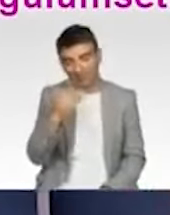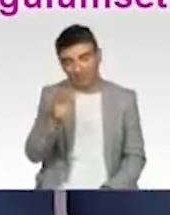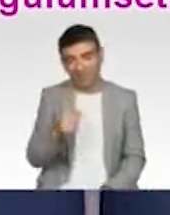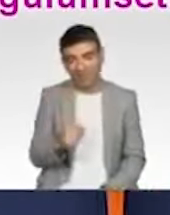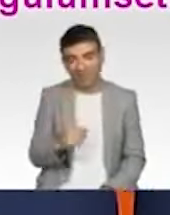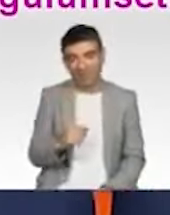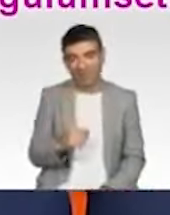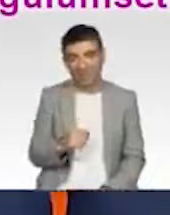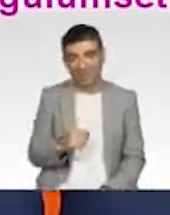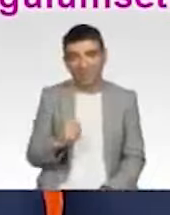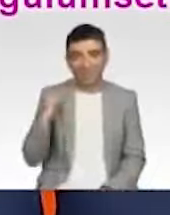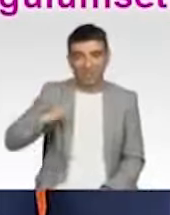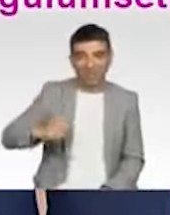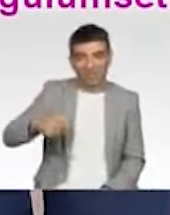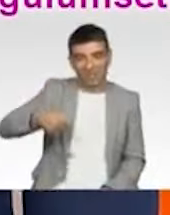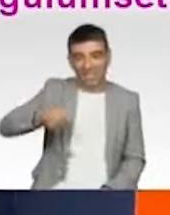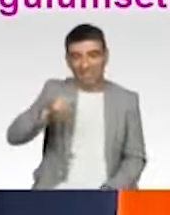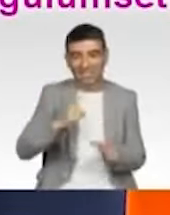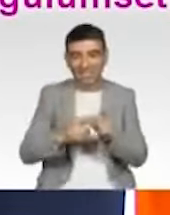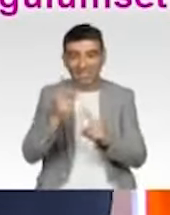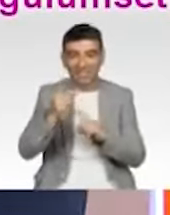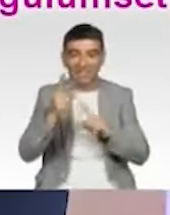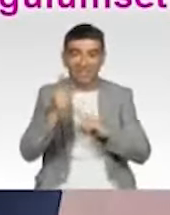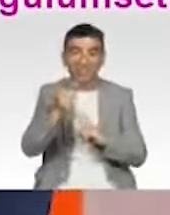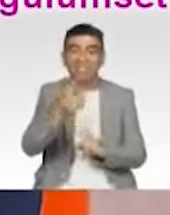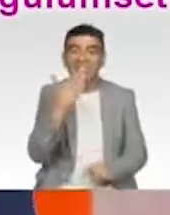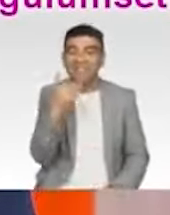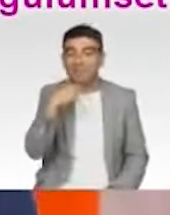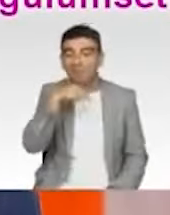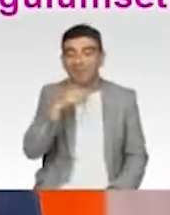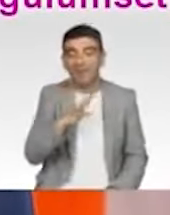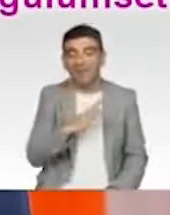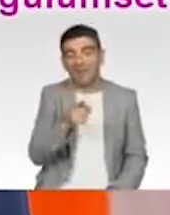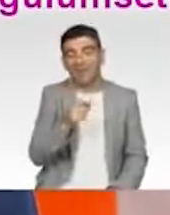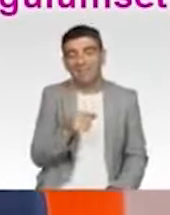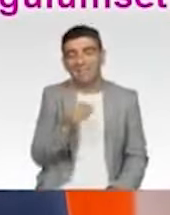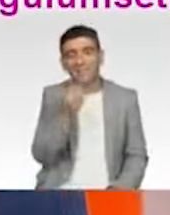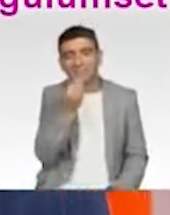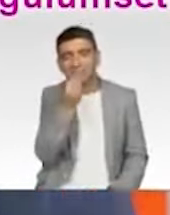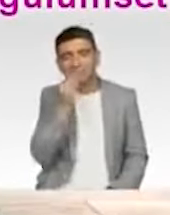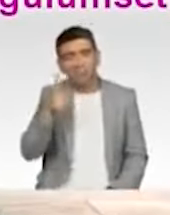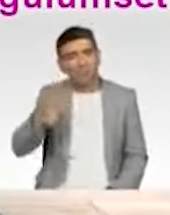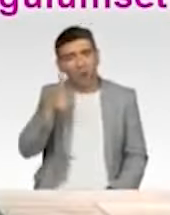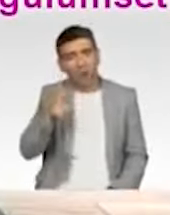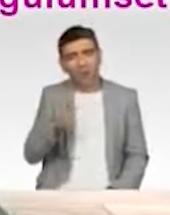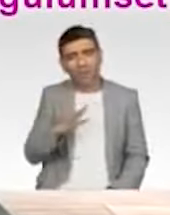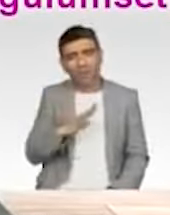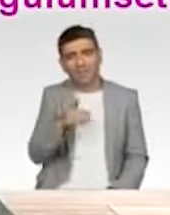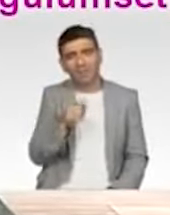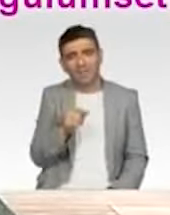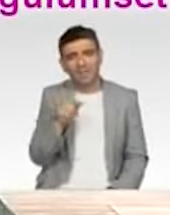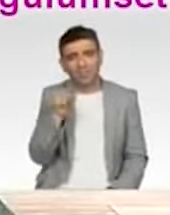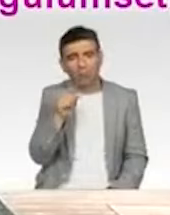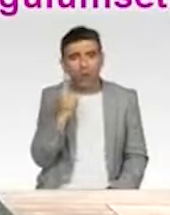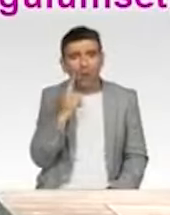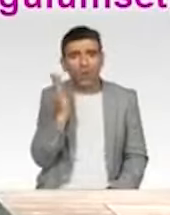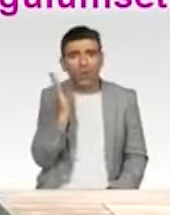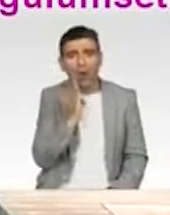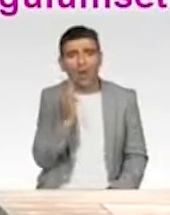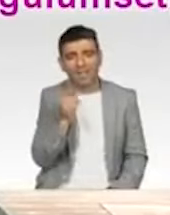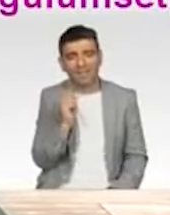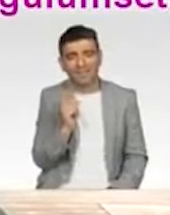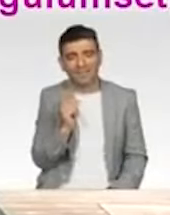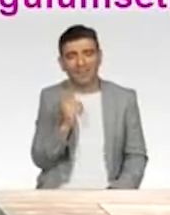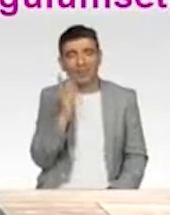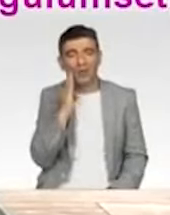acı. Çantamda şili biber var diyor. Bulun acı. Şu arkada yemek yediğin görüntüler. Ya. Burası şey mi? Tokat mı? Tokat burası.